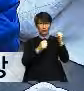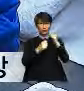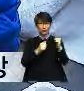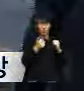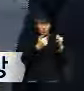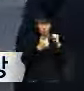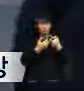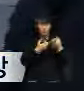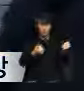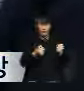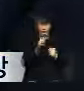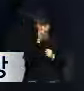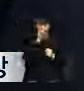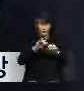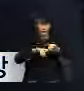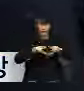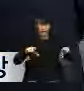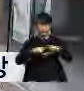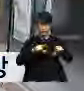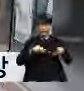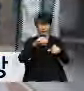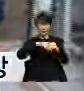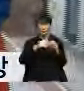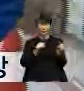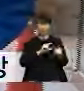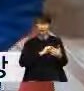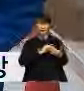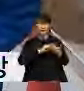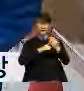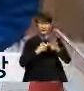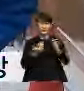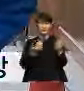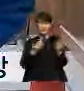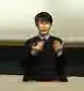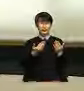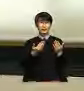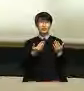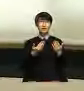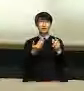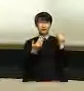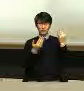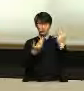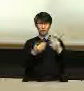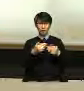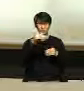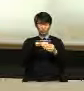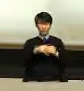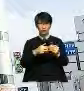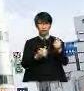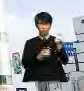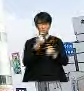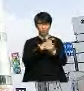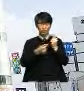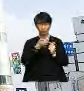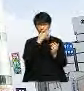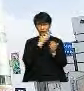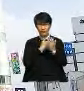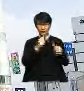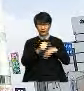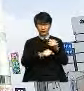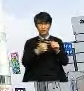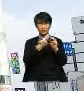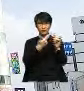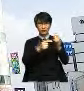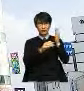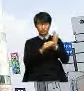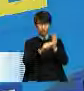50%입니다. 따라서 일반 유권자들에게 이름을 알리는 일이 본 선거만큼이나 중요한 상황입니다. 특히 6명